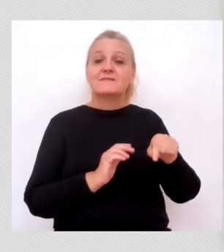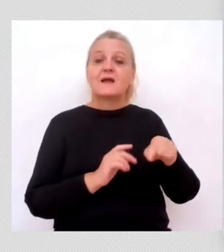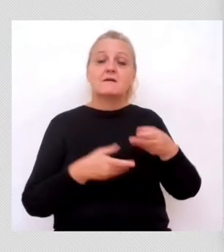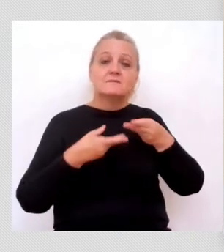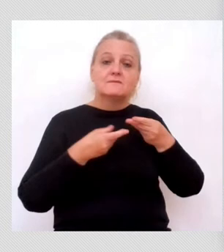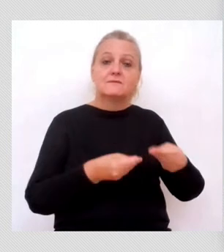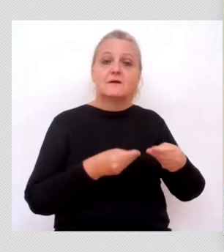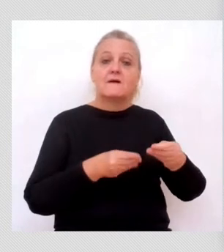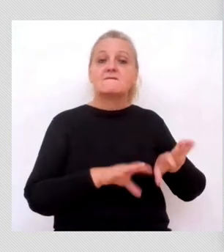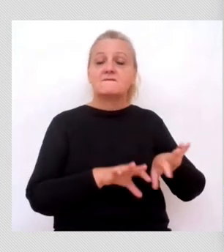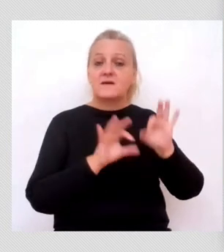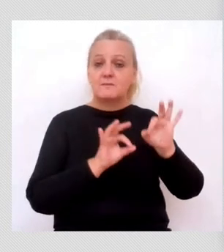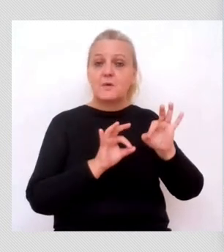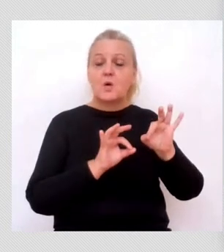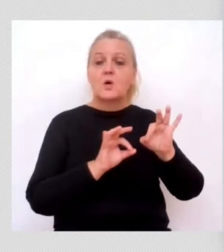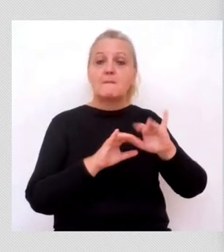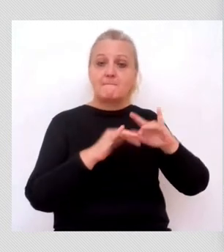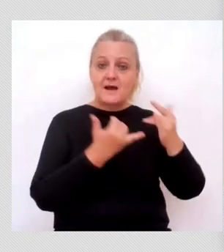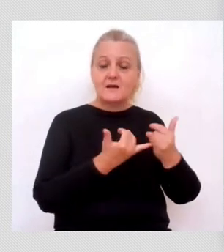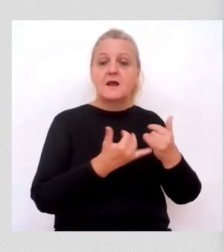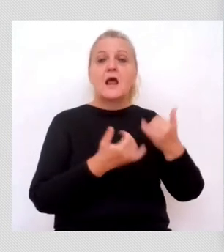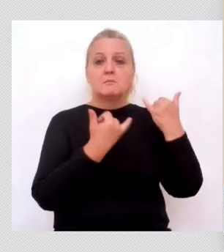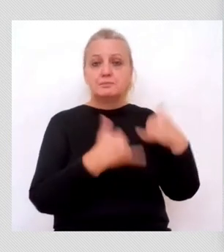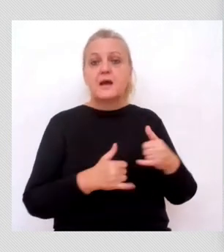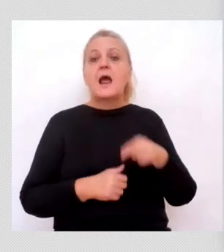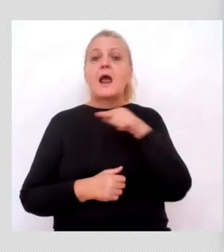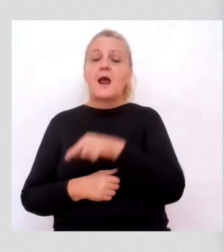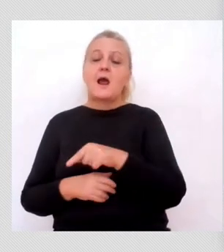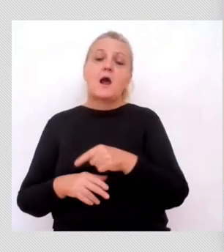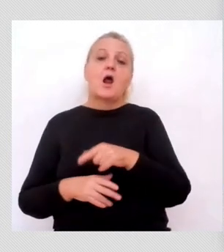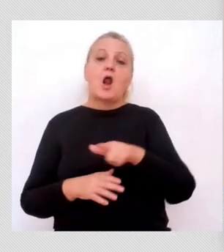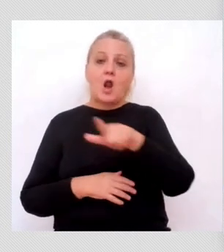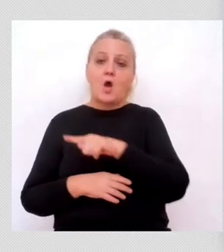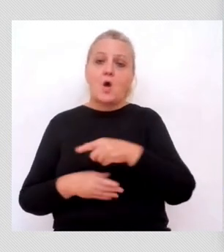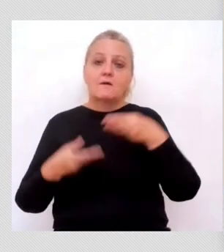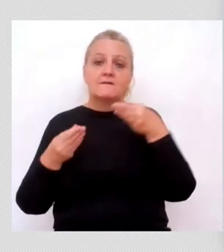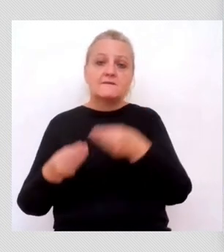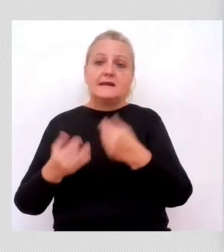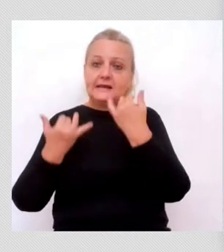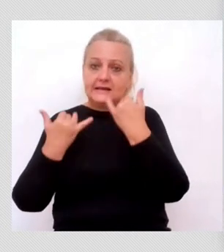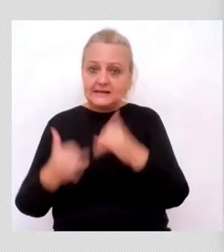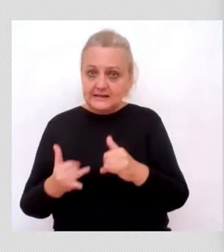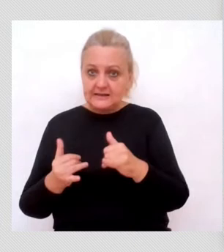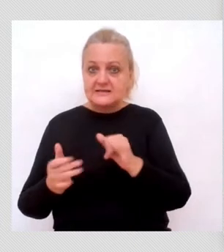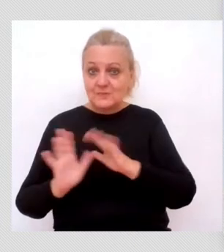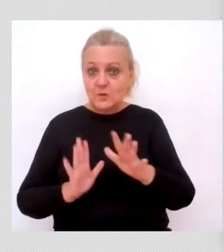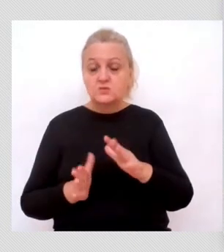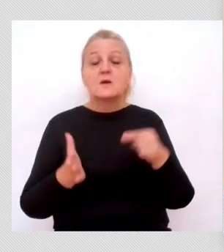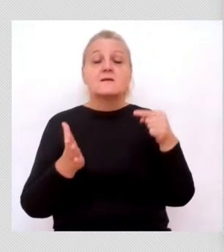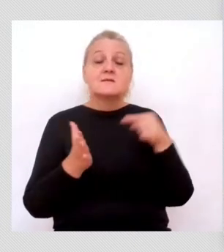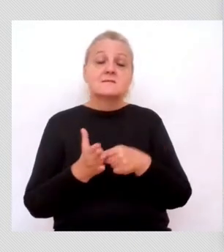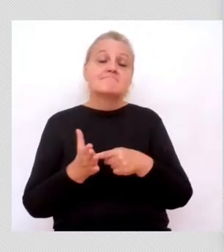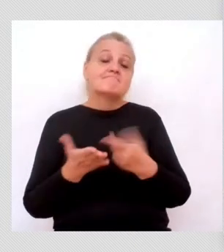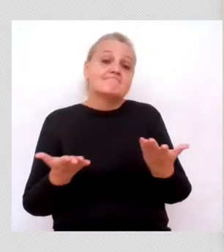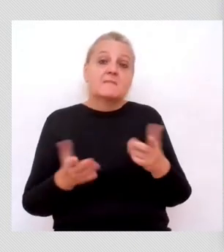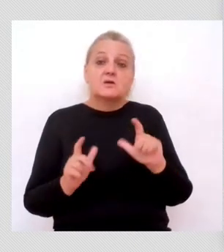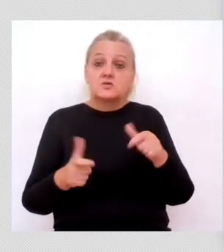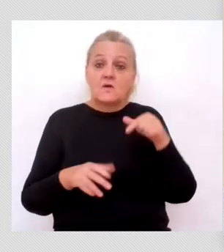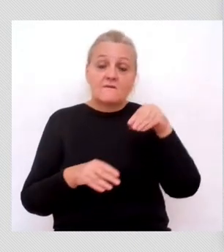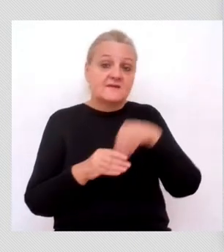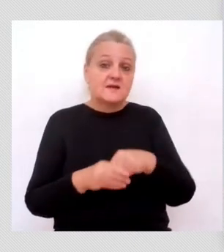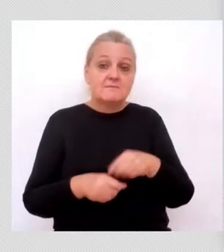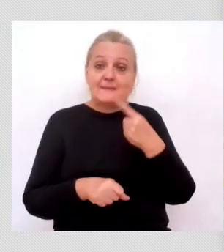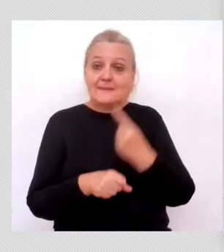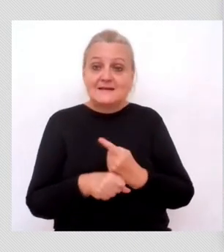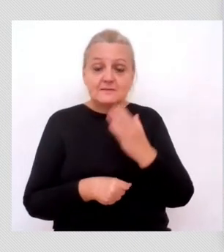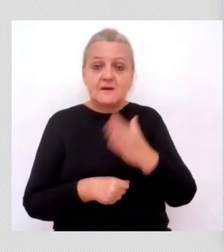w wyborach parlamentarnych i odmienne w wyborach lokalnych. Niezależnie od tego, co zostanie ostatecznie w tej kwestii postanowione,